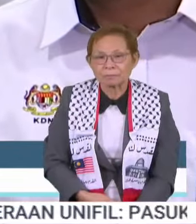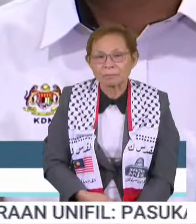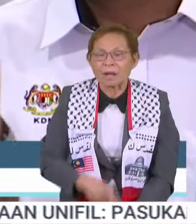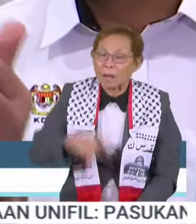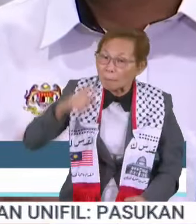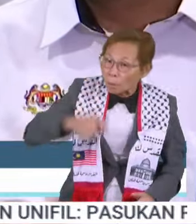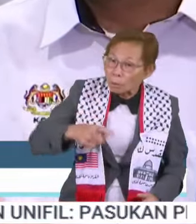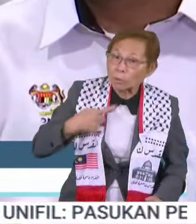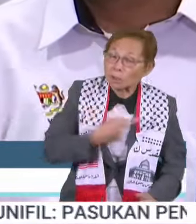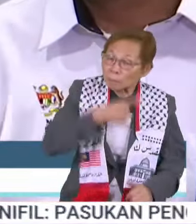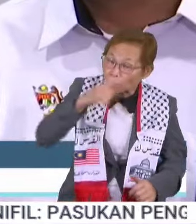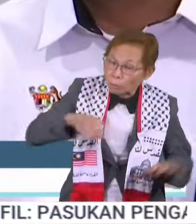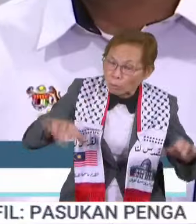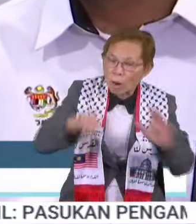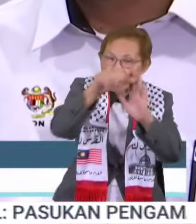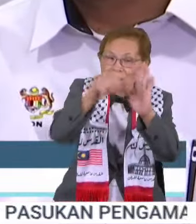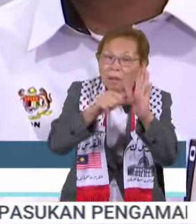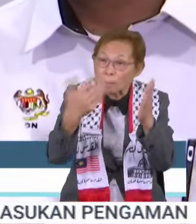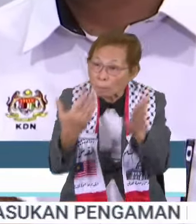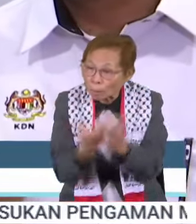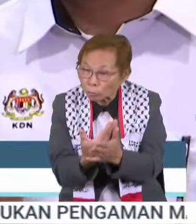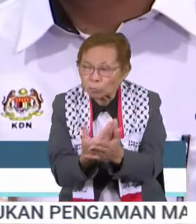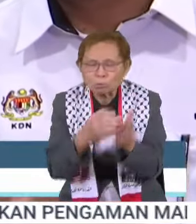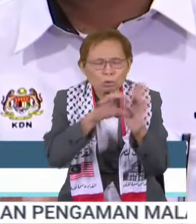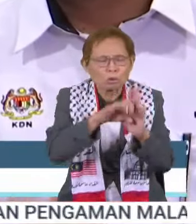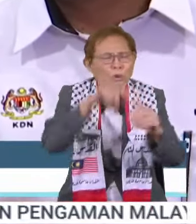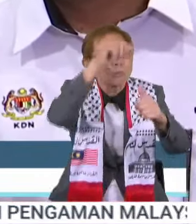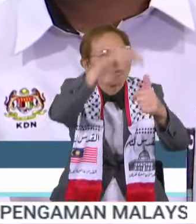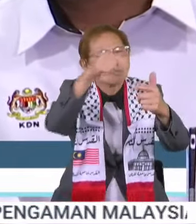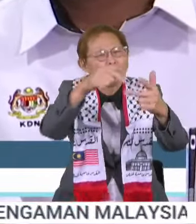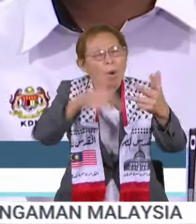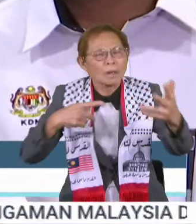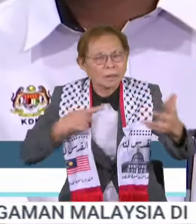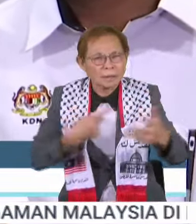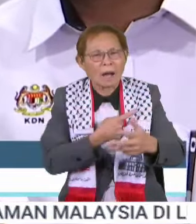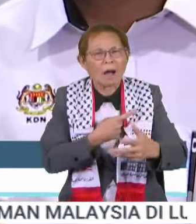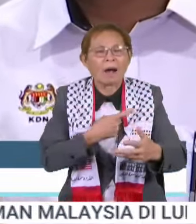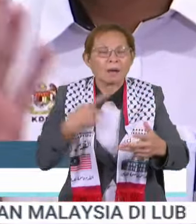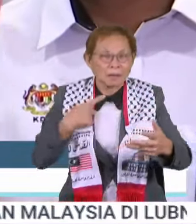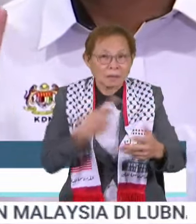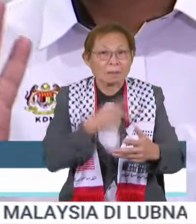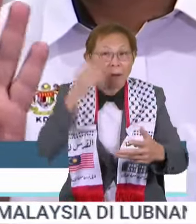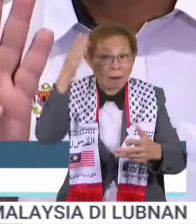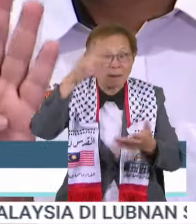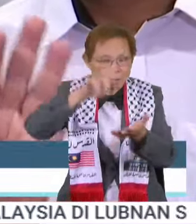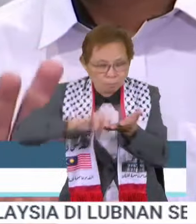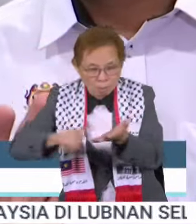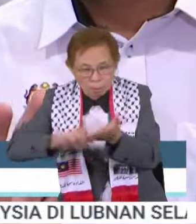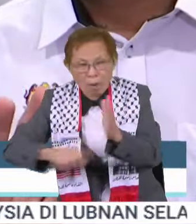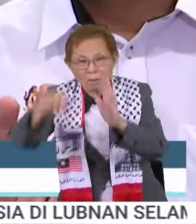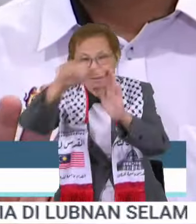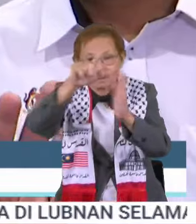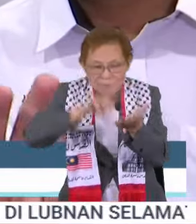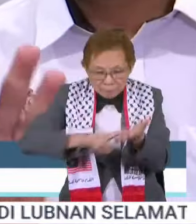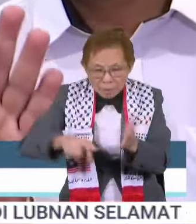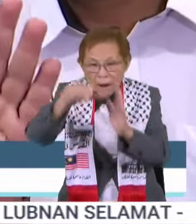perlu kita buat akta baru misalnya. Semua itu kita akan buat, kami akan semak. Semak akta sedia